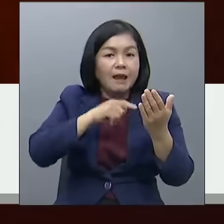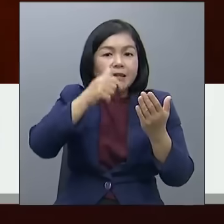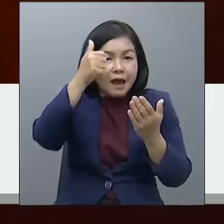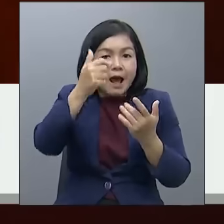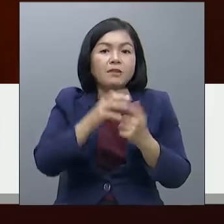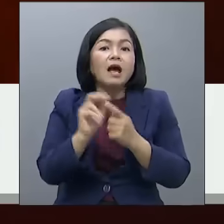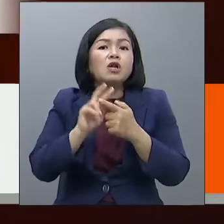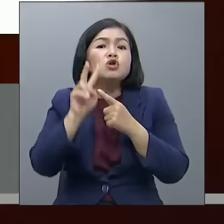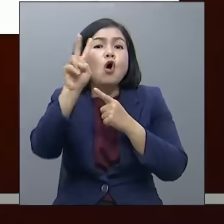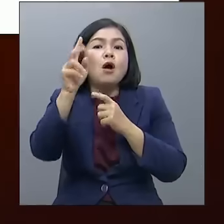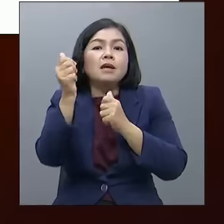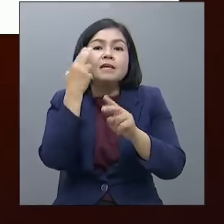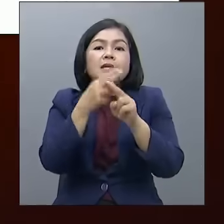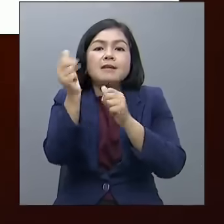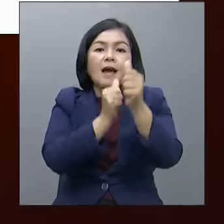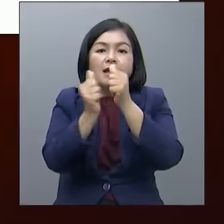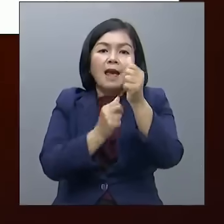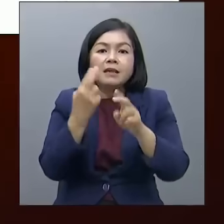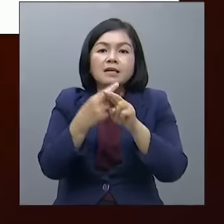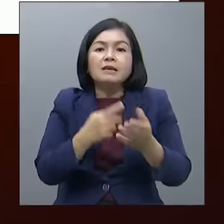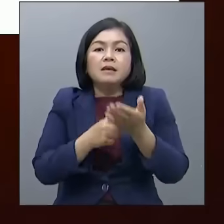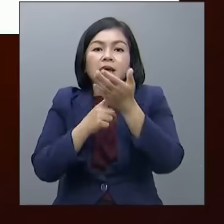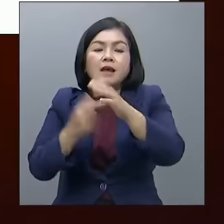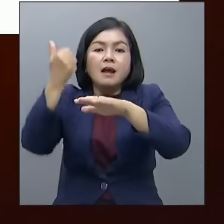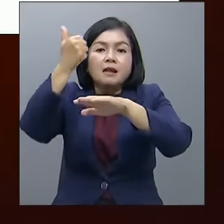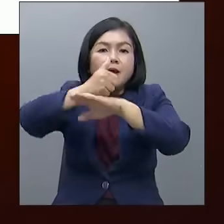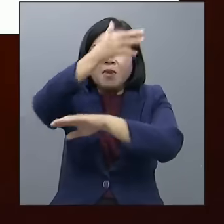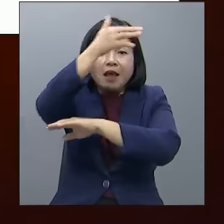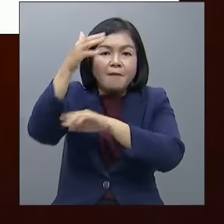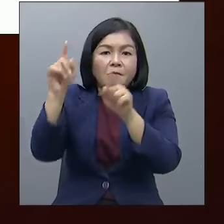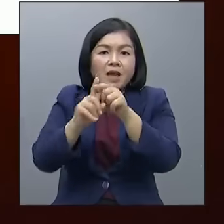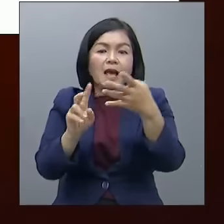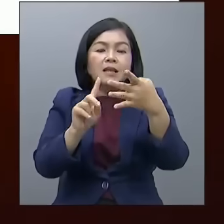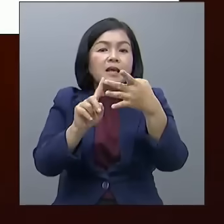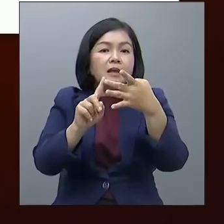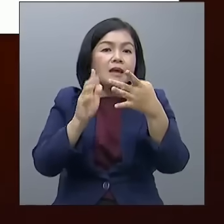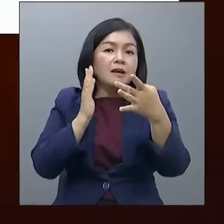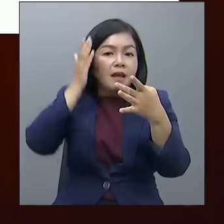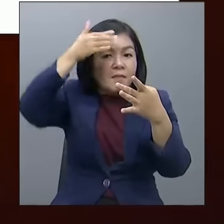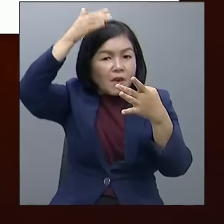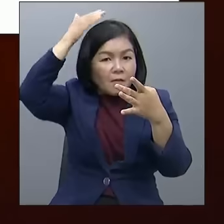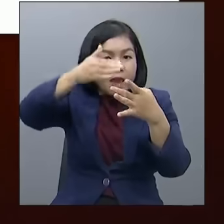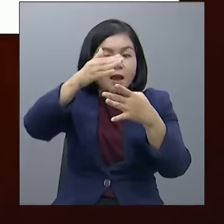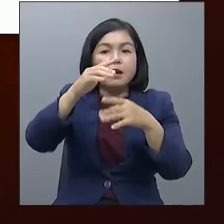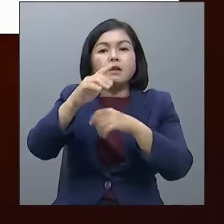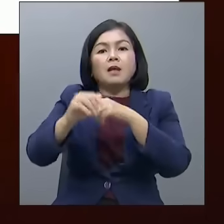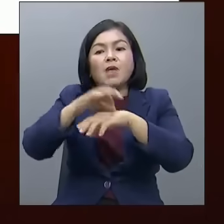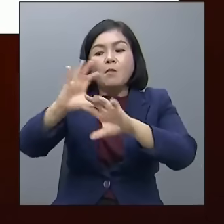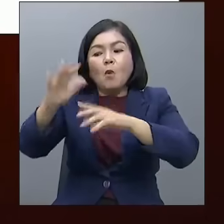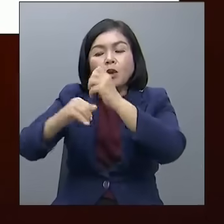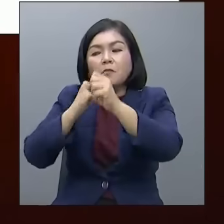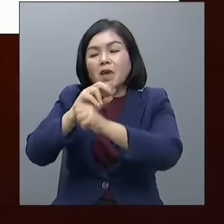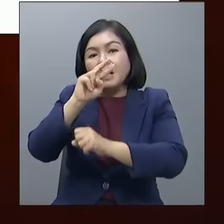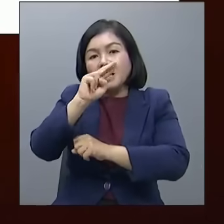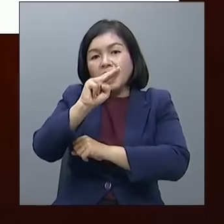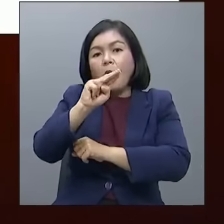เอกสุรเชษฐ์หักพานเตรียมทหารรุ่น31นรต.4ค่ะจากเกษียณอายุในปี74ผลงานโดดเด่นที่ล่าสุดก็